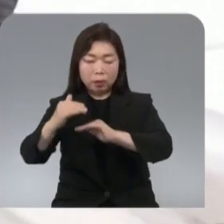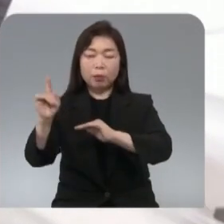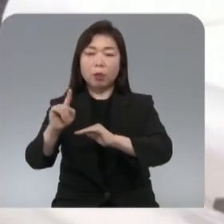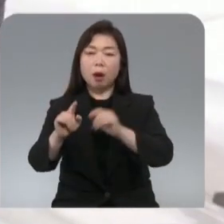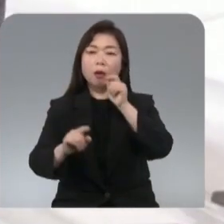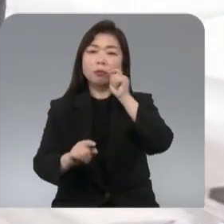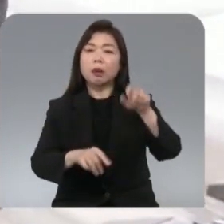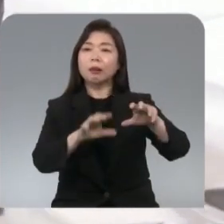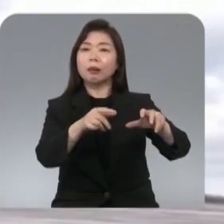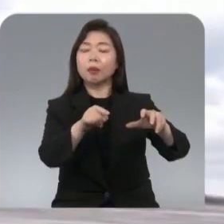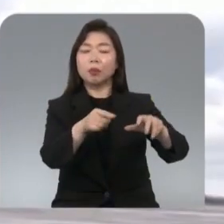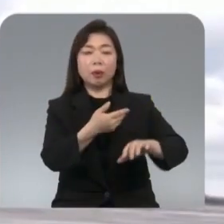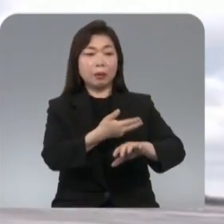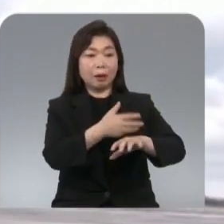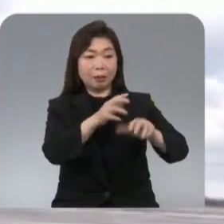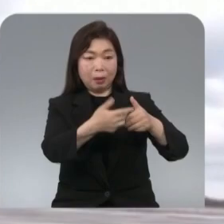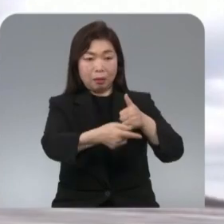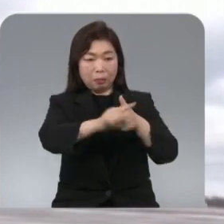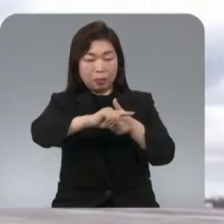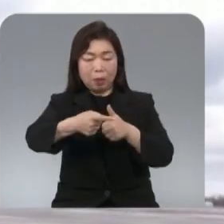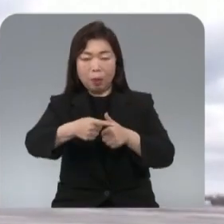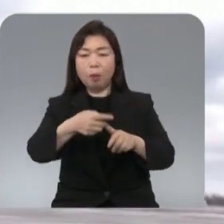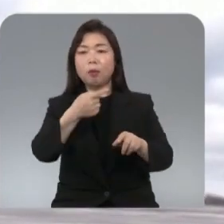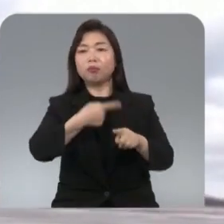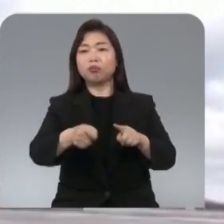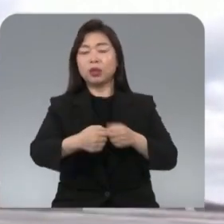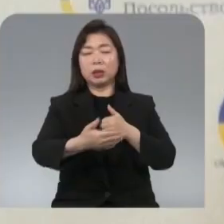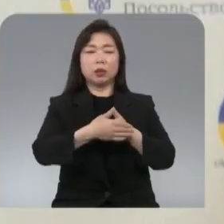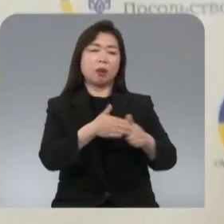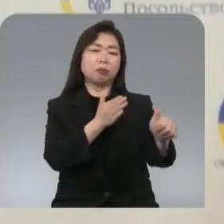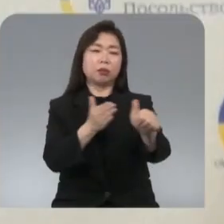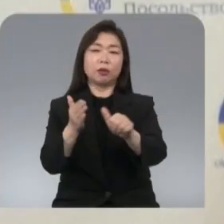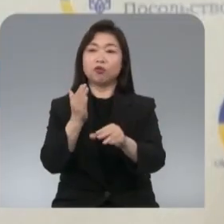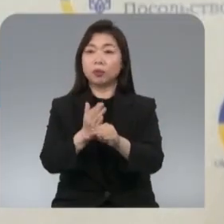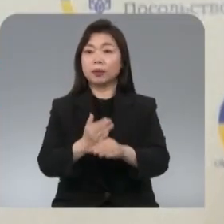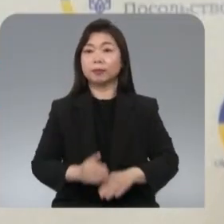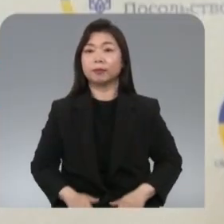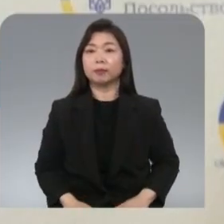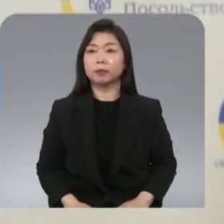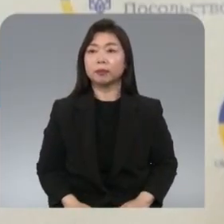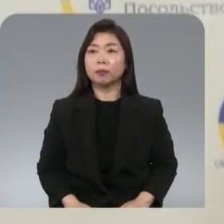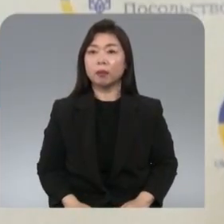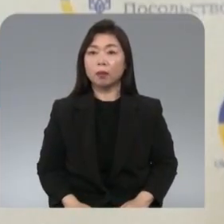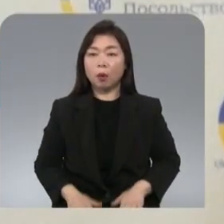우크라이나는 서방 측에 추가적인 무기 지원을 요청했습니다.